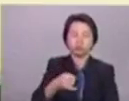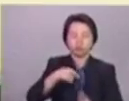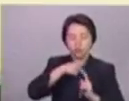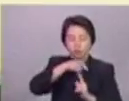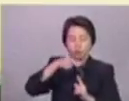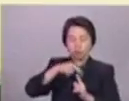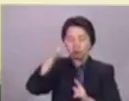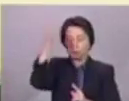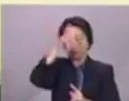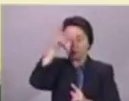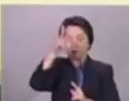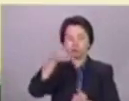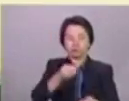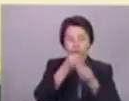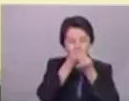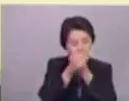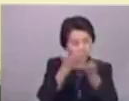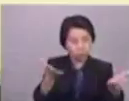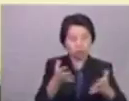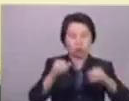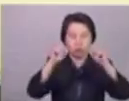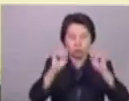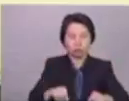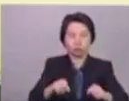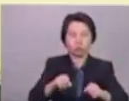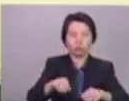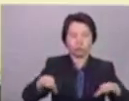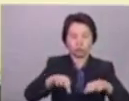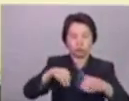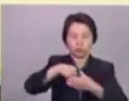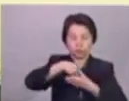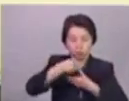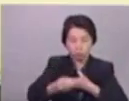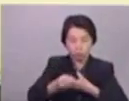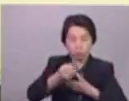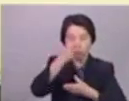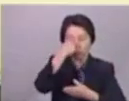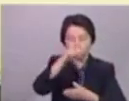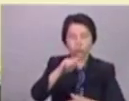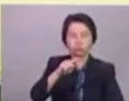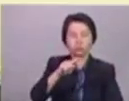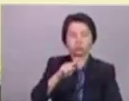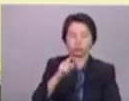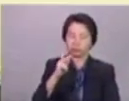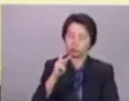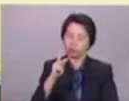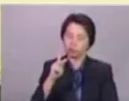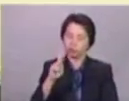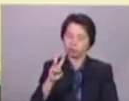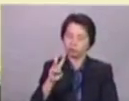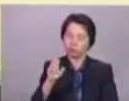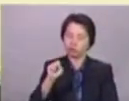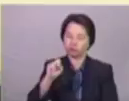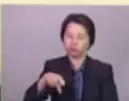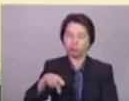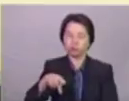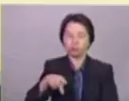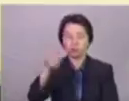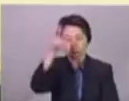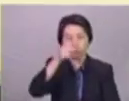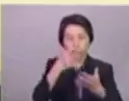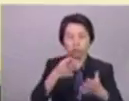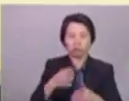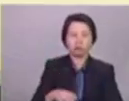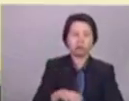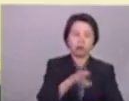mengumumkan boleh dilakukan pengeluaran untuk KWSP, skamers